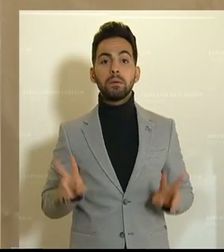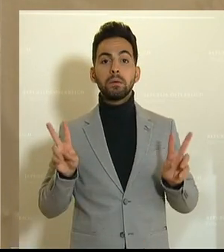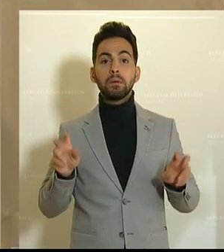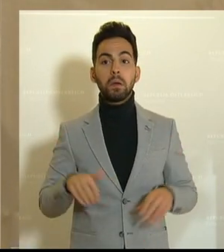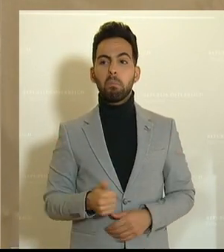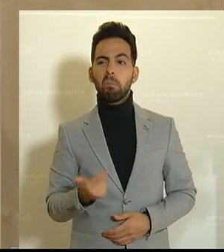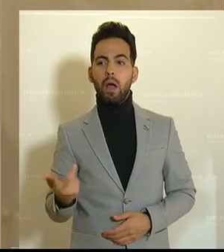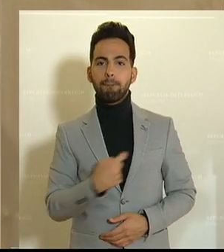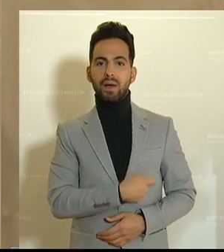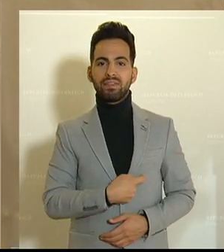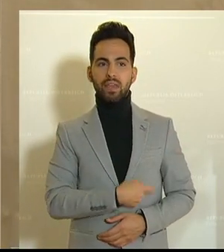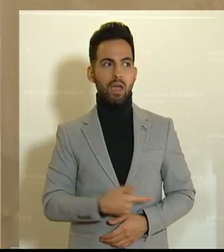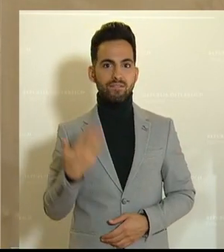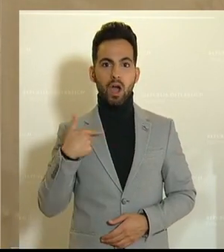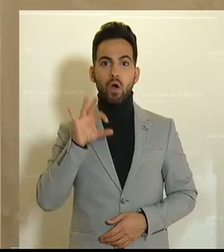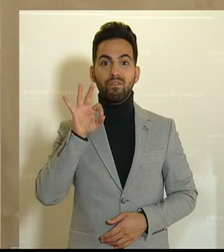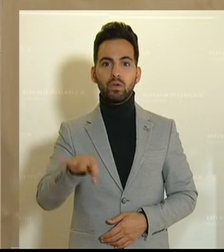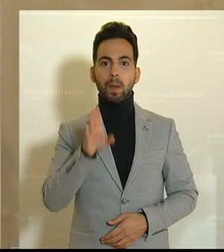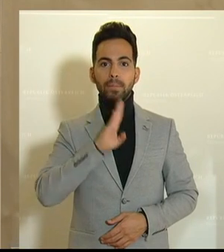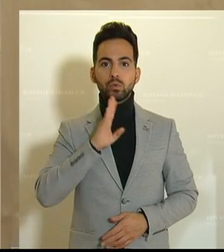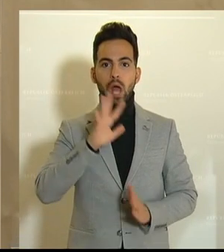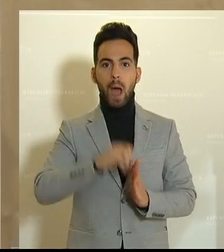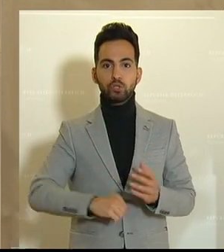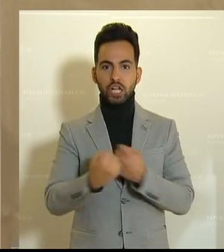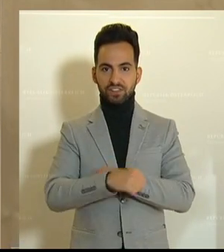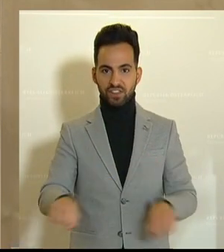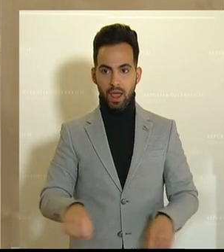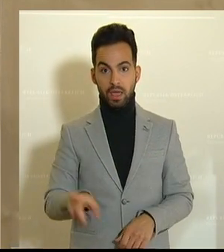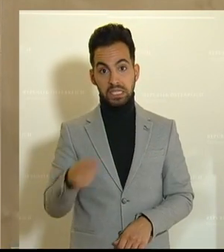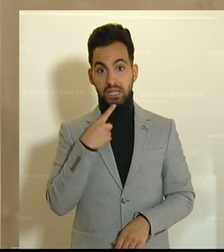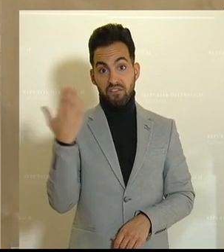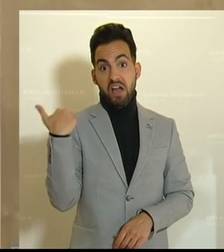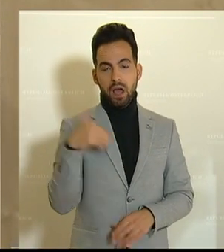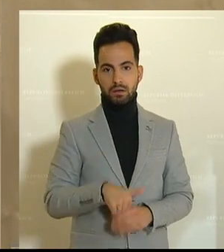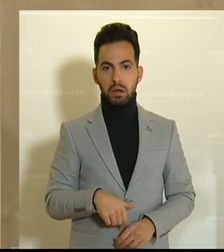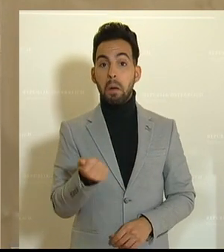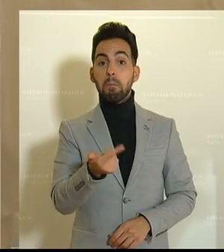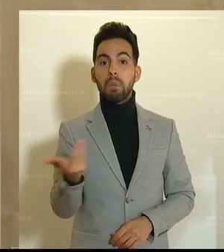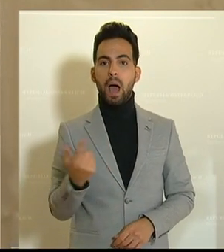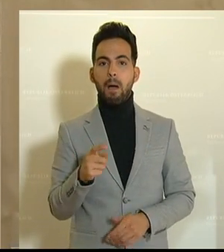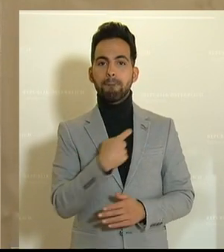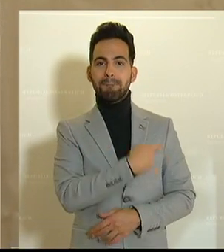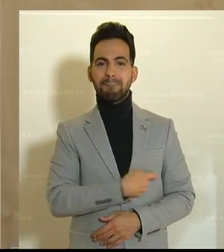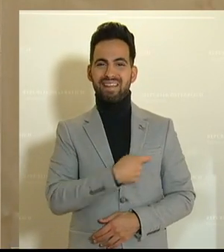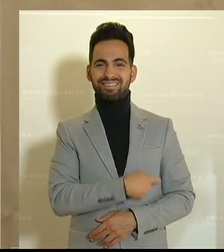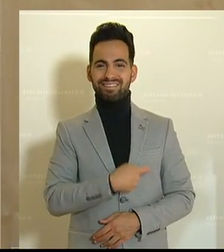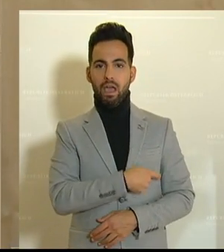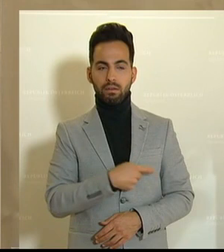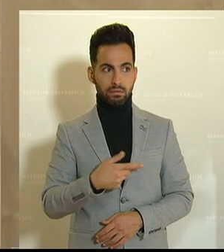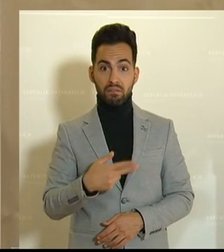mancher Parteien für eine abschlagsfreie Pension gegeben hat. Ich berichtige, bei diesen manchen Parteien war vor